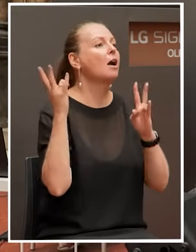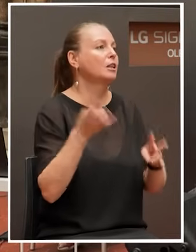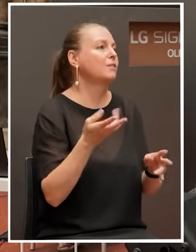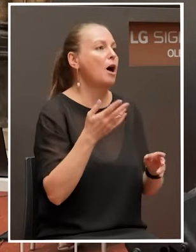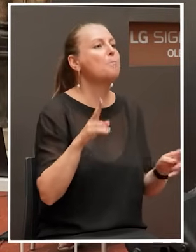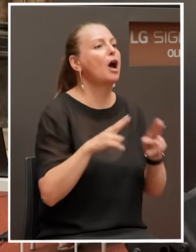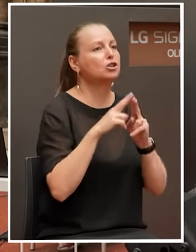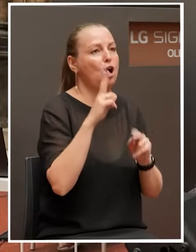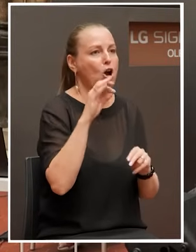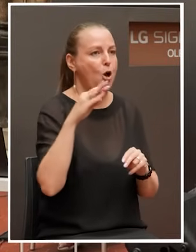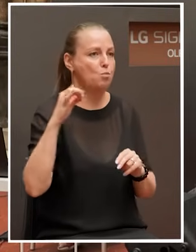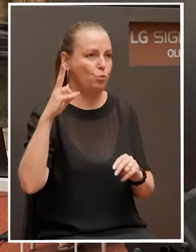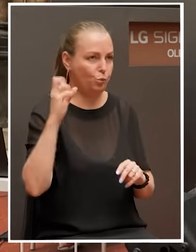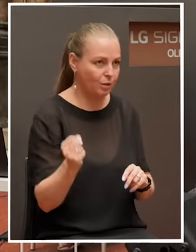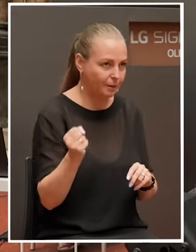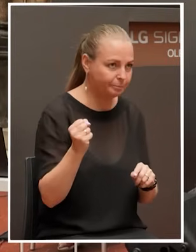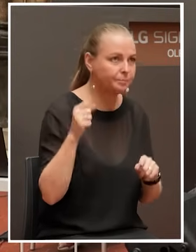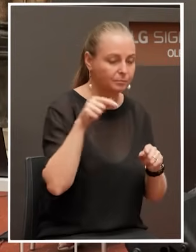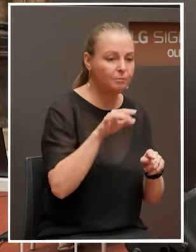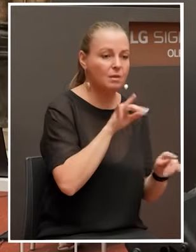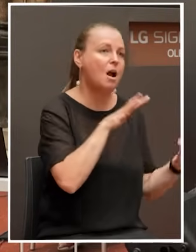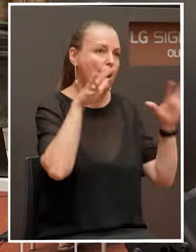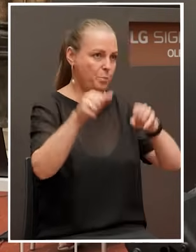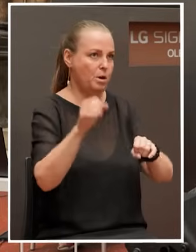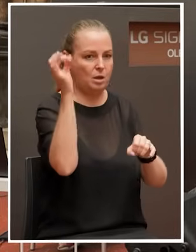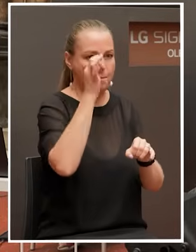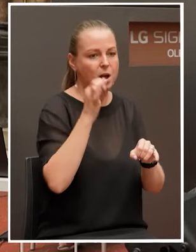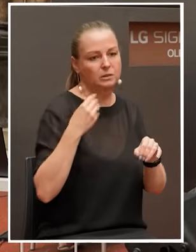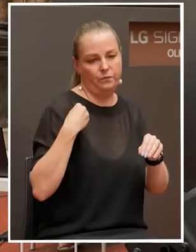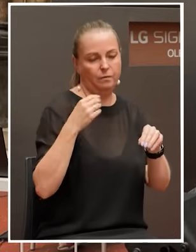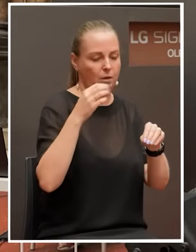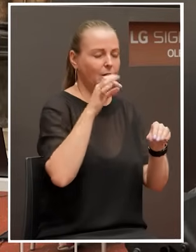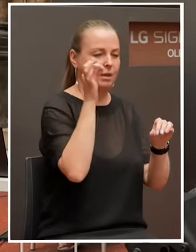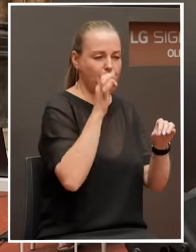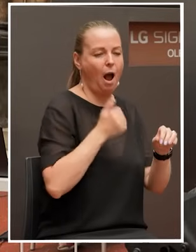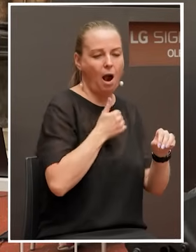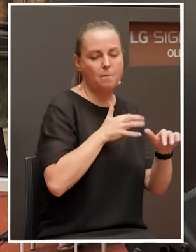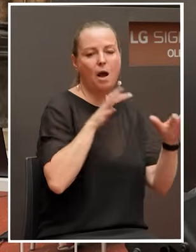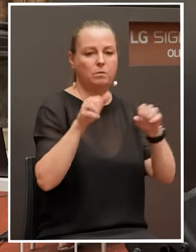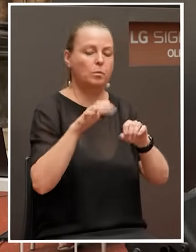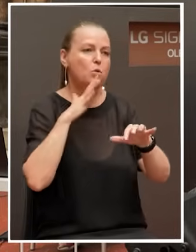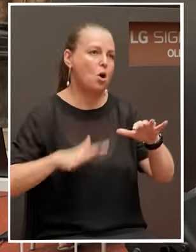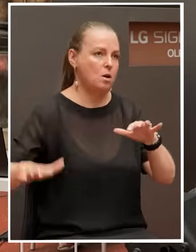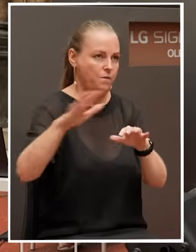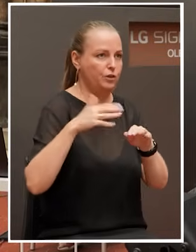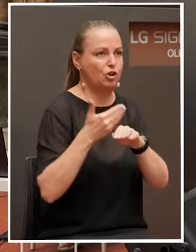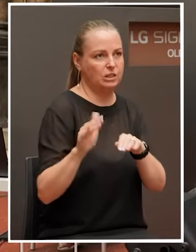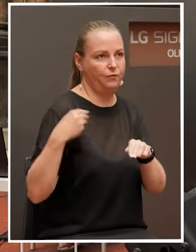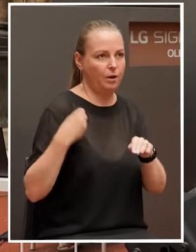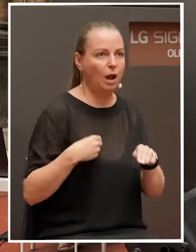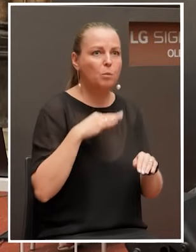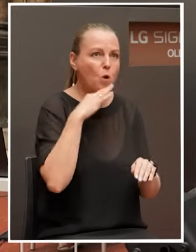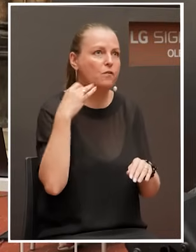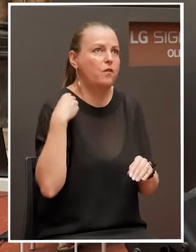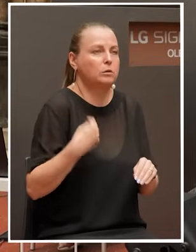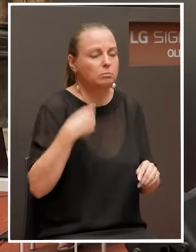и несколько лет оккупации части Франции германской армии, для французов был очень важный вопрос, а как мы дошли до жизни такой, как